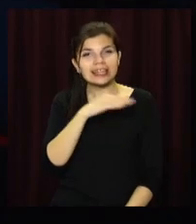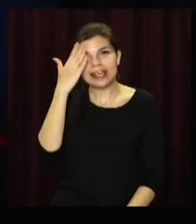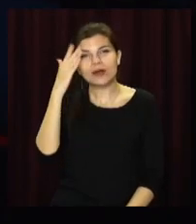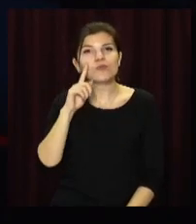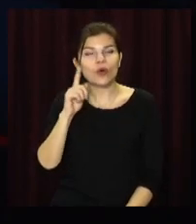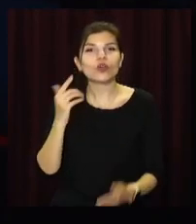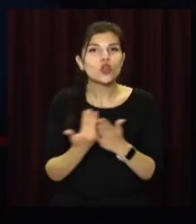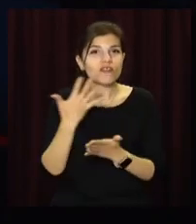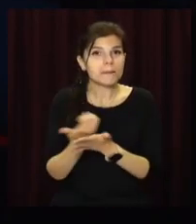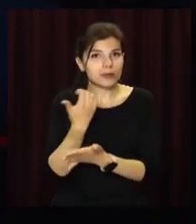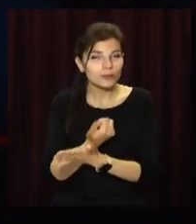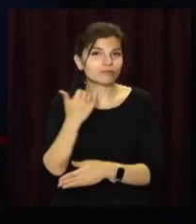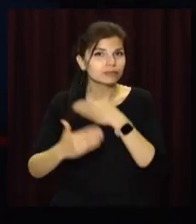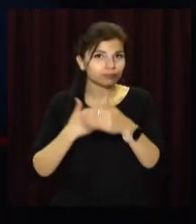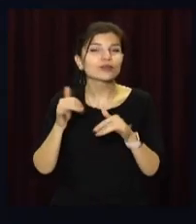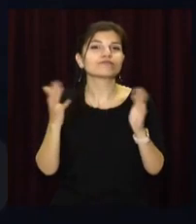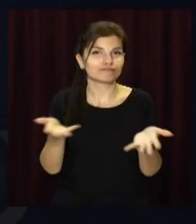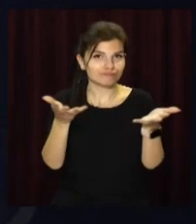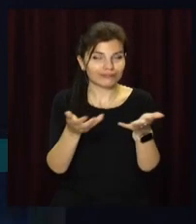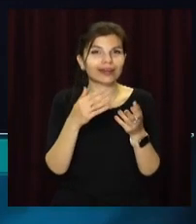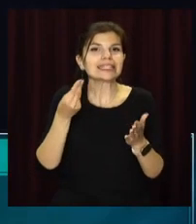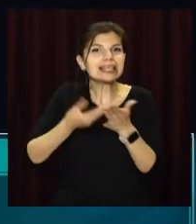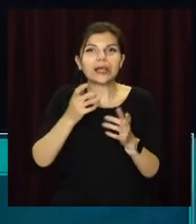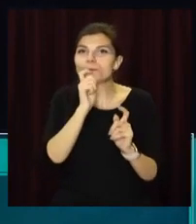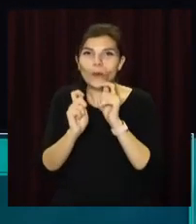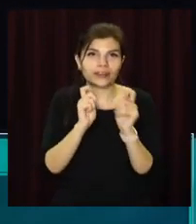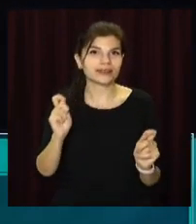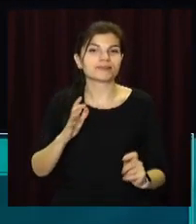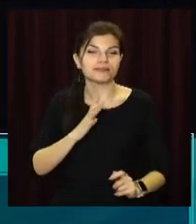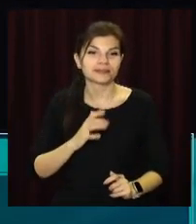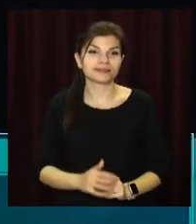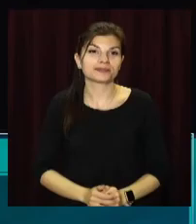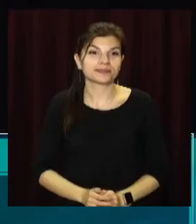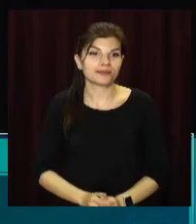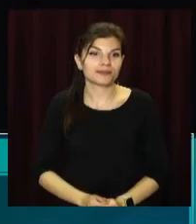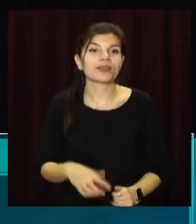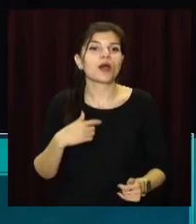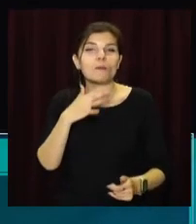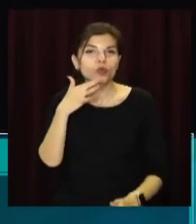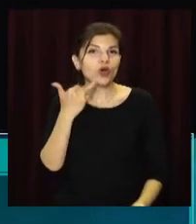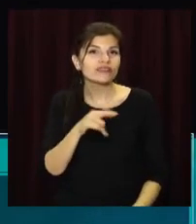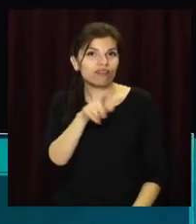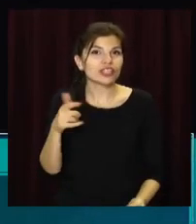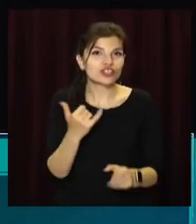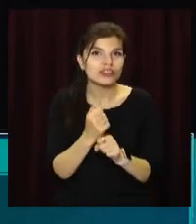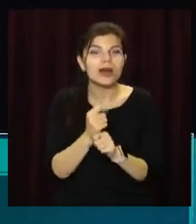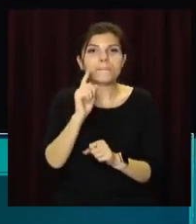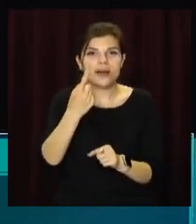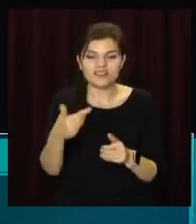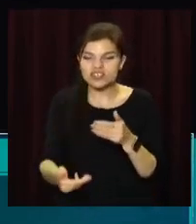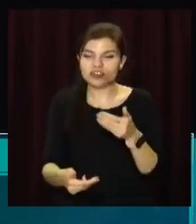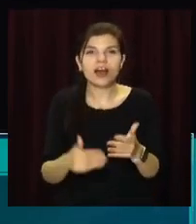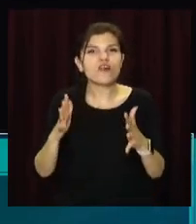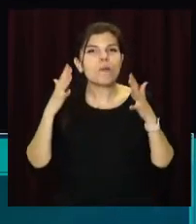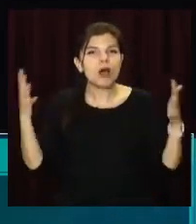і досягнень та вручив цінні призи. Я вірю в тому, що багато з вас зараз роблять перші шаги в велику науку. Я